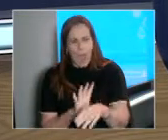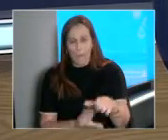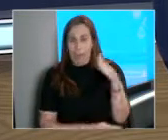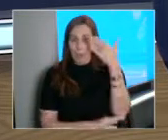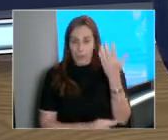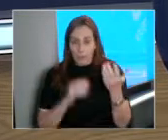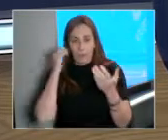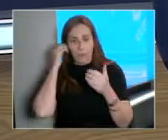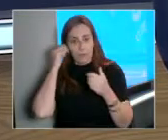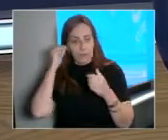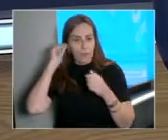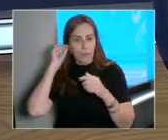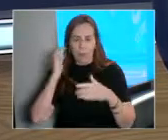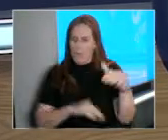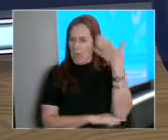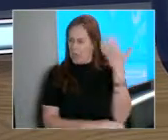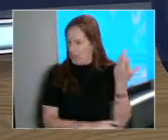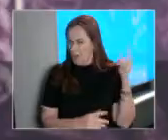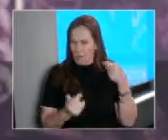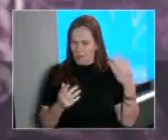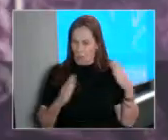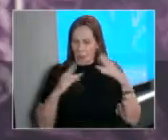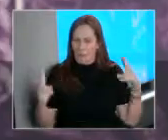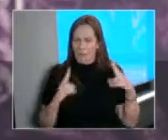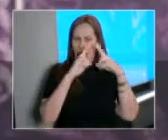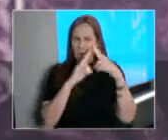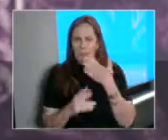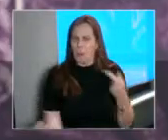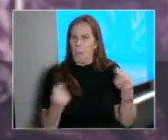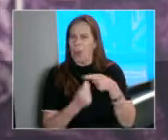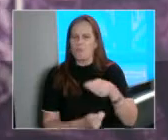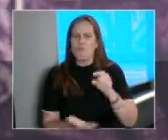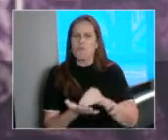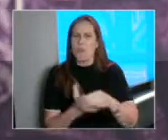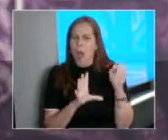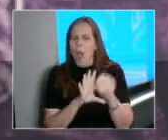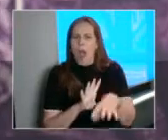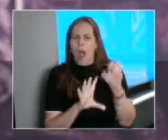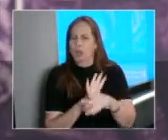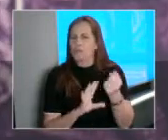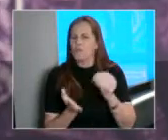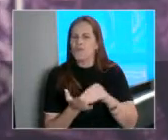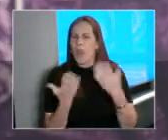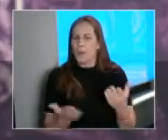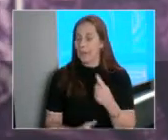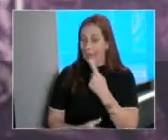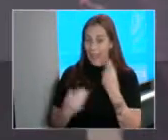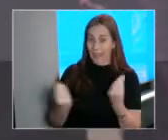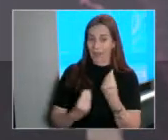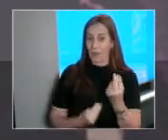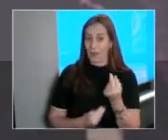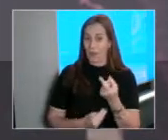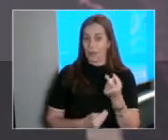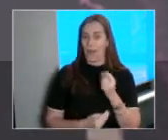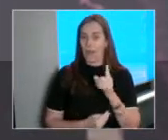אוקיי, אומנם הוא יהודי, אבל מדינה רחוקה ממנו, בכלל גר בפריז. מה מביא את אדמונד לעשות את הדבר? אתה יודע, אחד הדברים, הוא לא